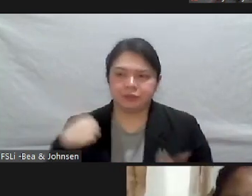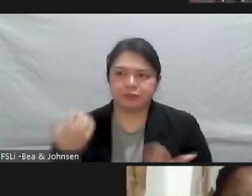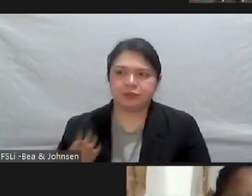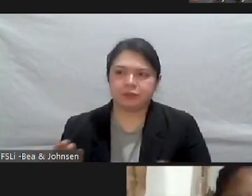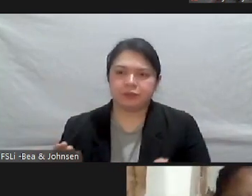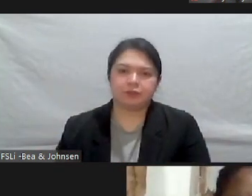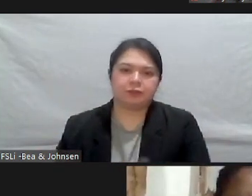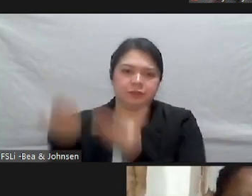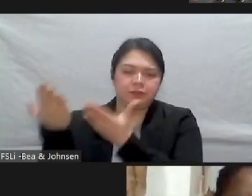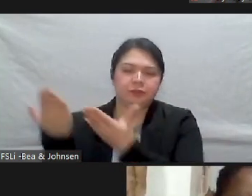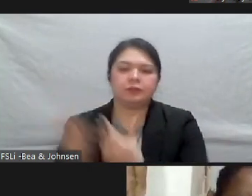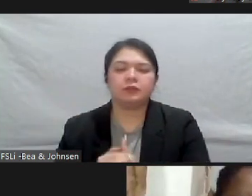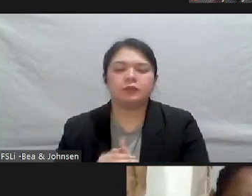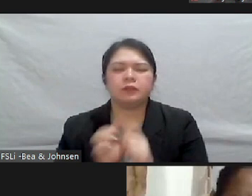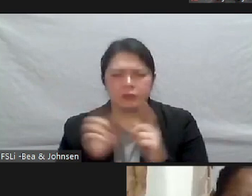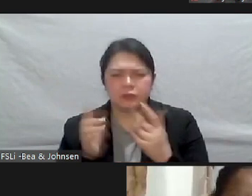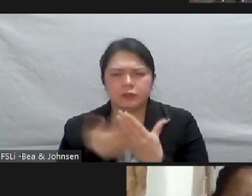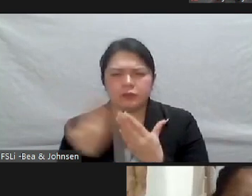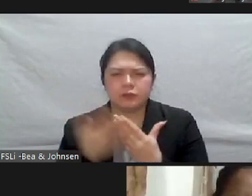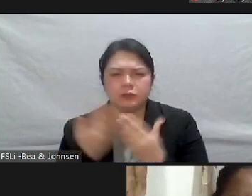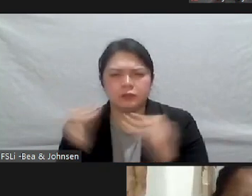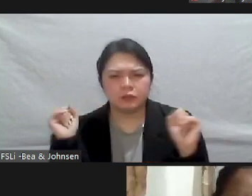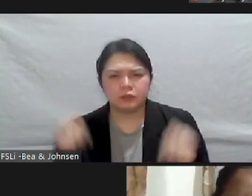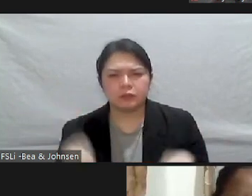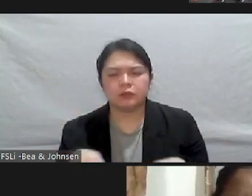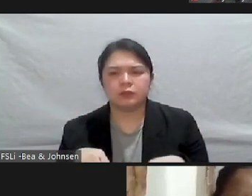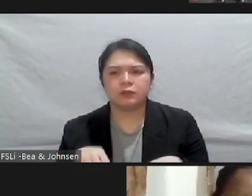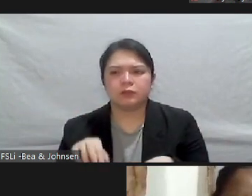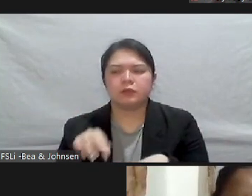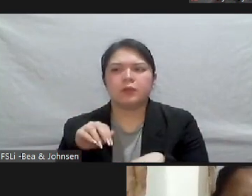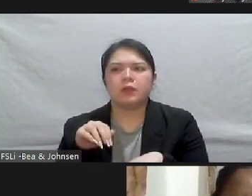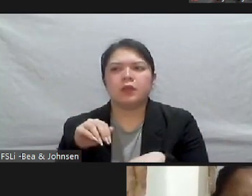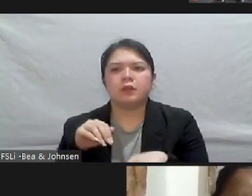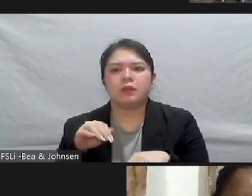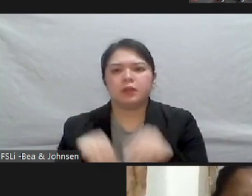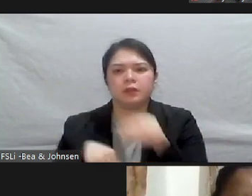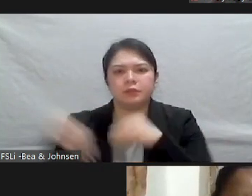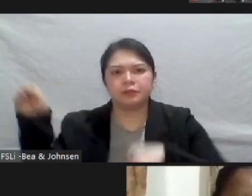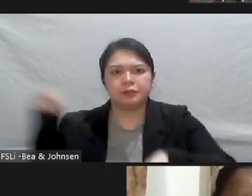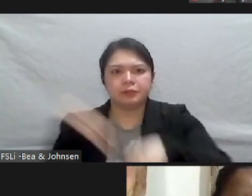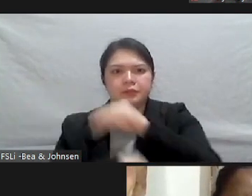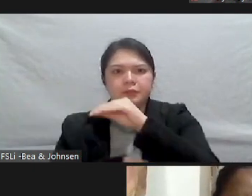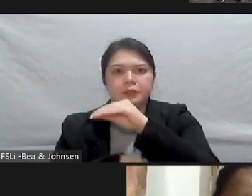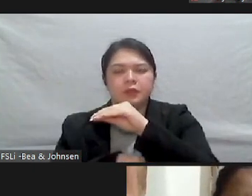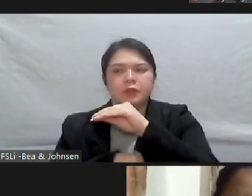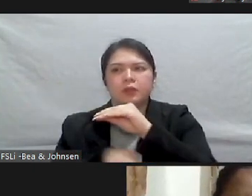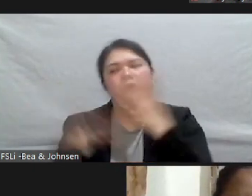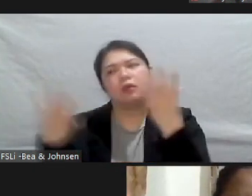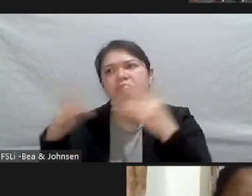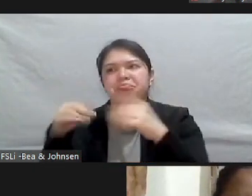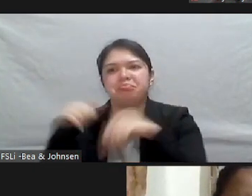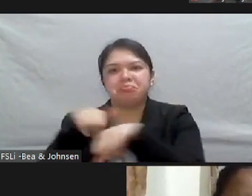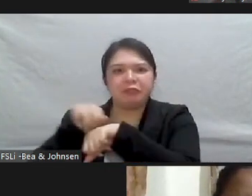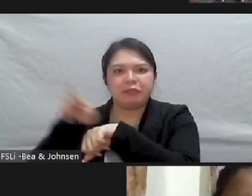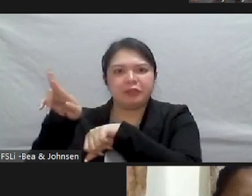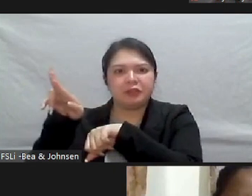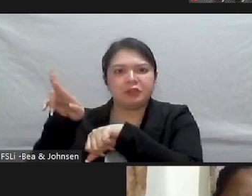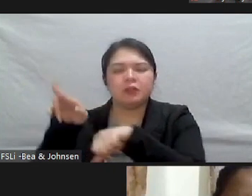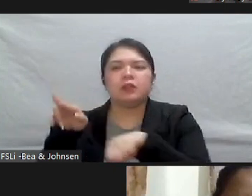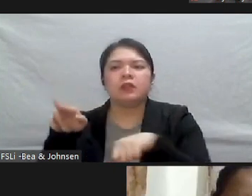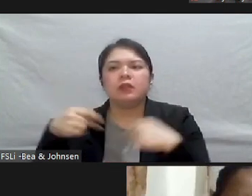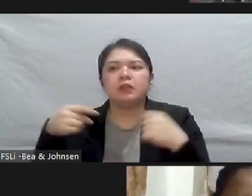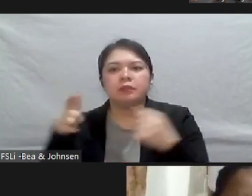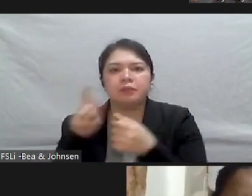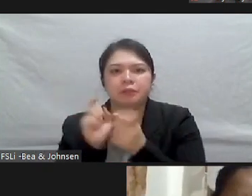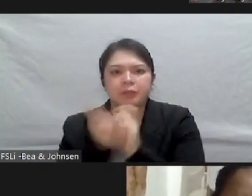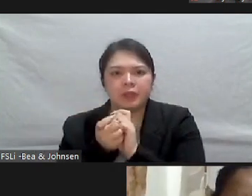pero madali lang naman ano pwede naman nila i-endorse lang kahit na walang counterpart endorse nila at magiging batas ito ano